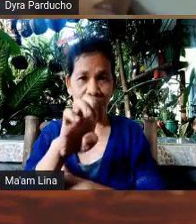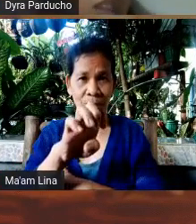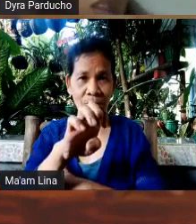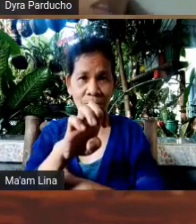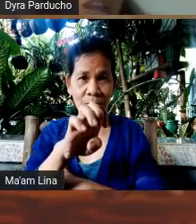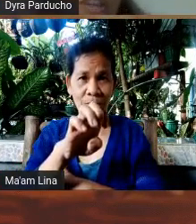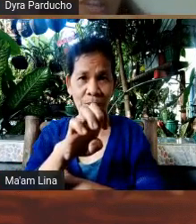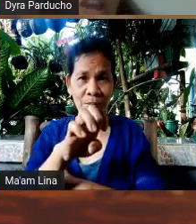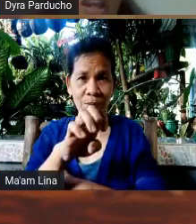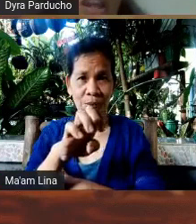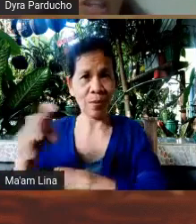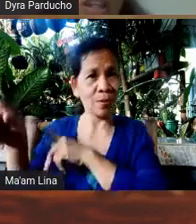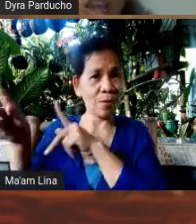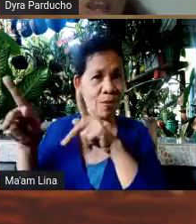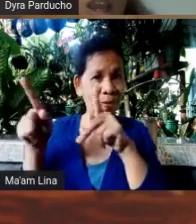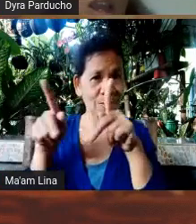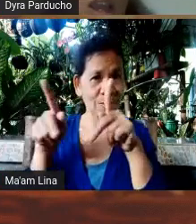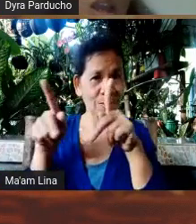inihahanda na niya yung kanyang